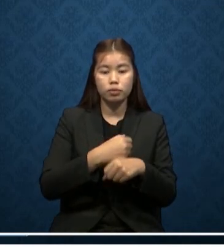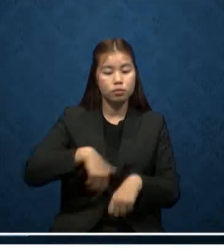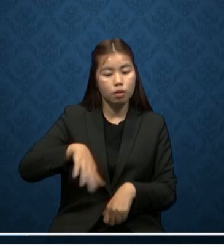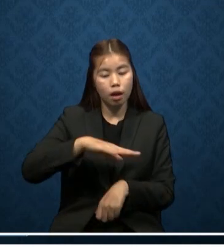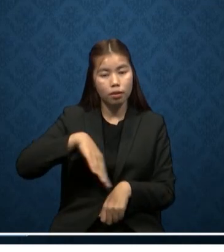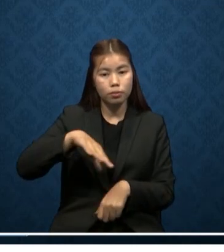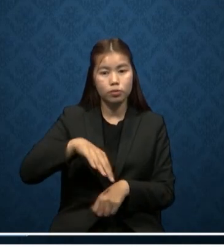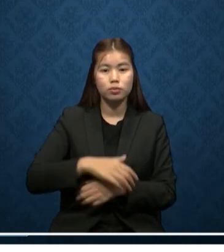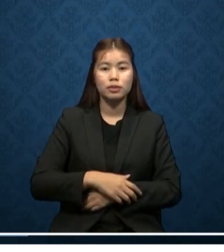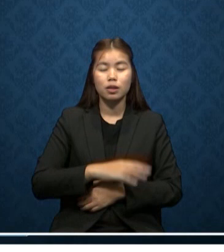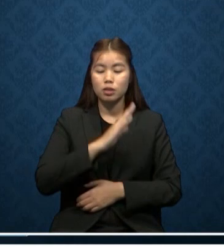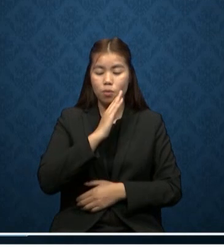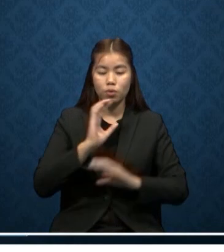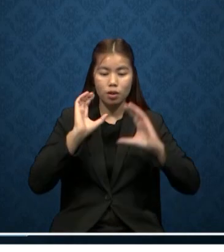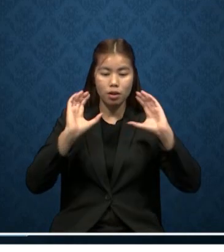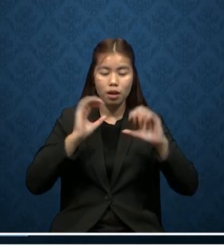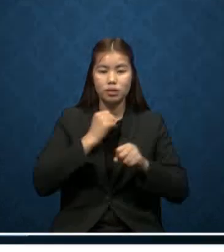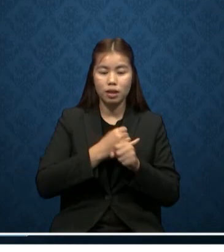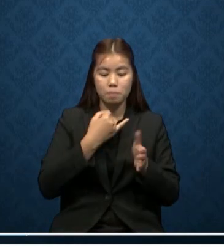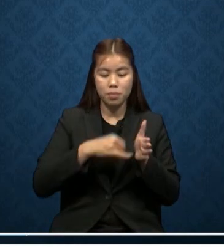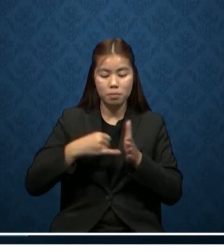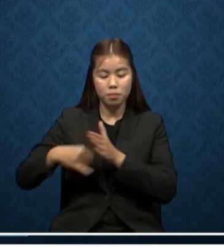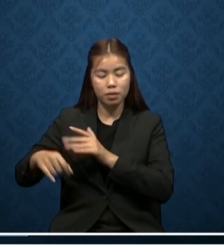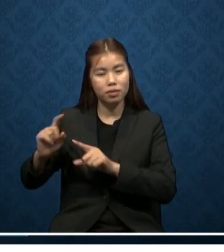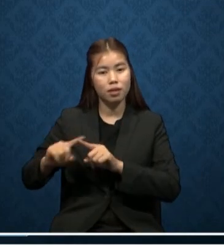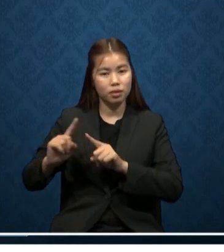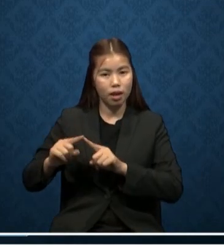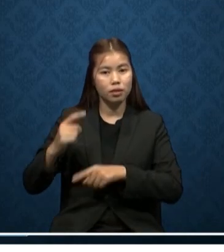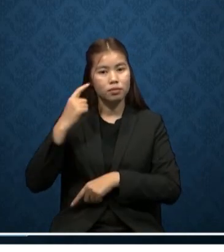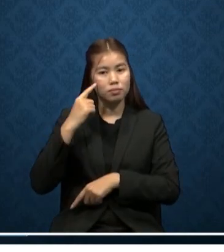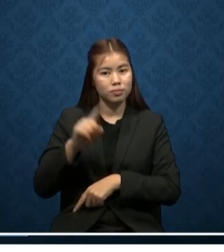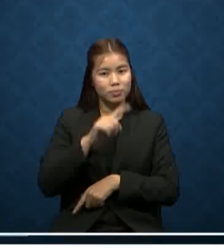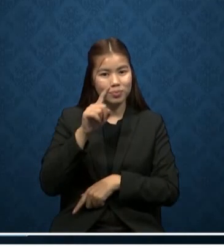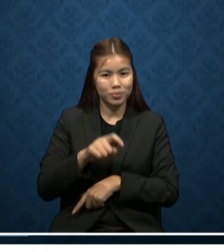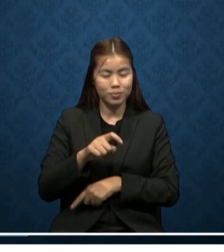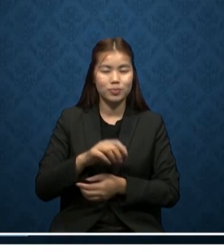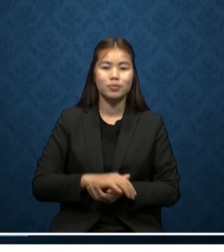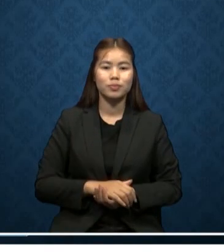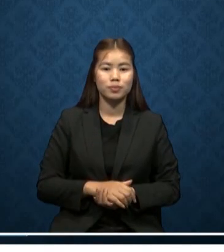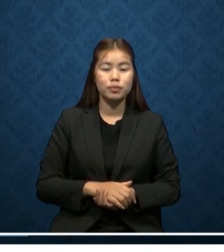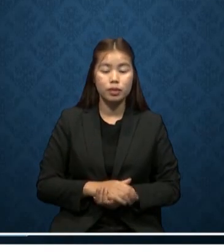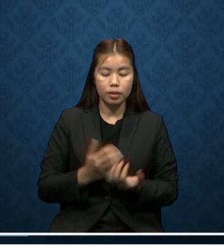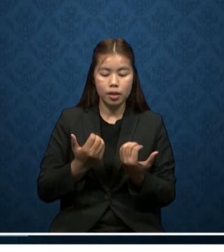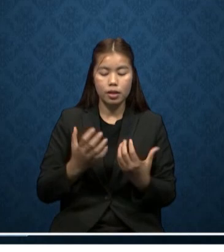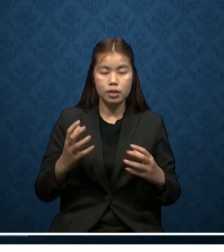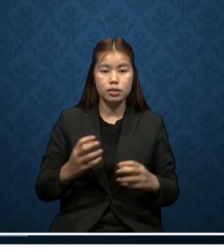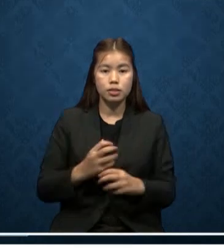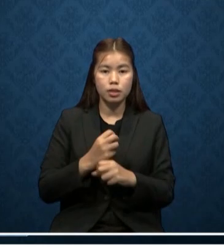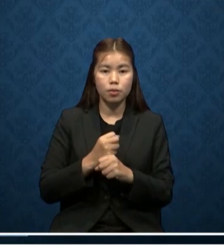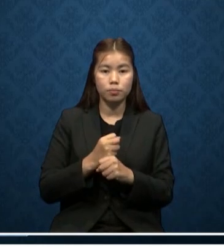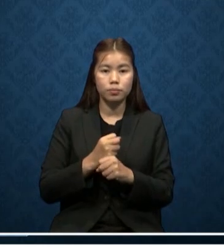เรื่องข้าราชการกระทำความผิดหรือไม่นะครับโดยสรุปนะครับ